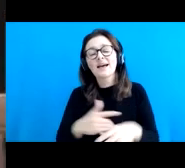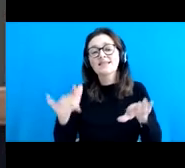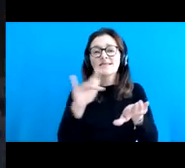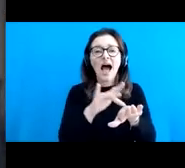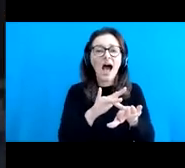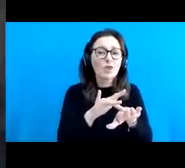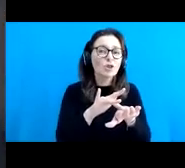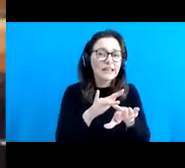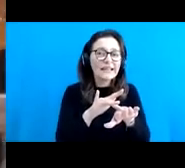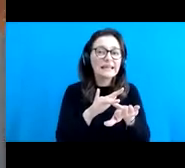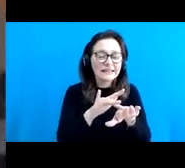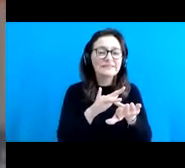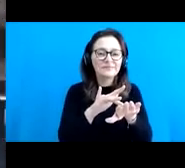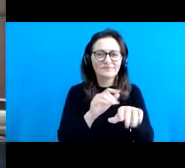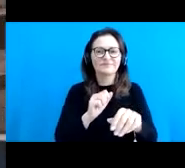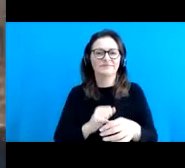ljubezen na